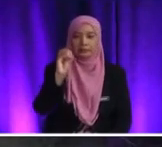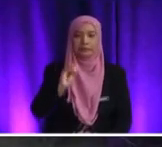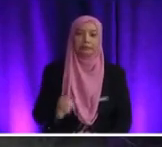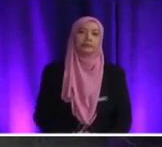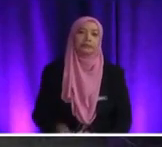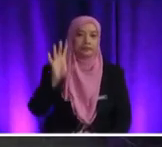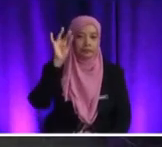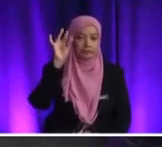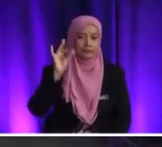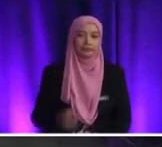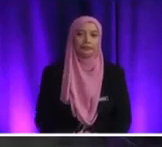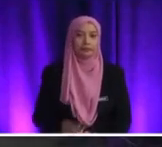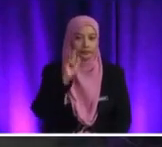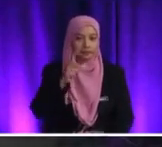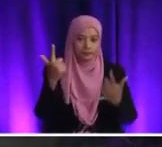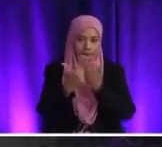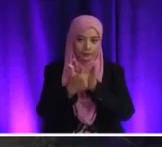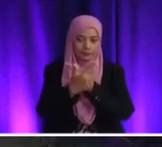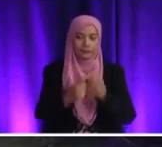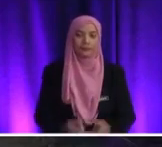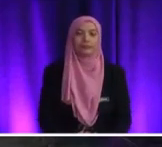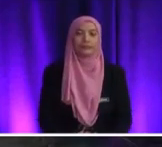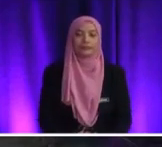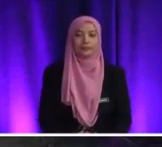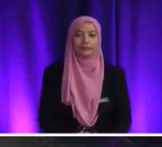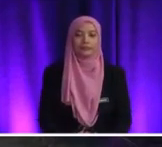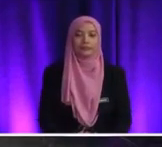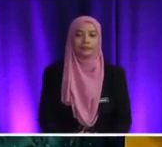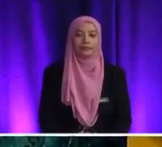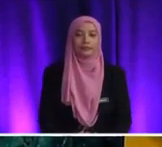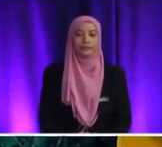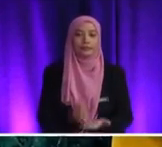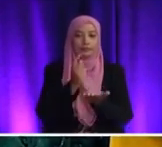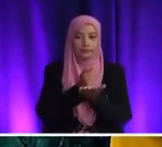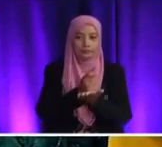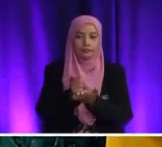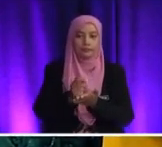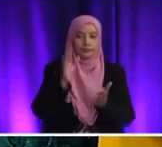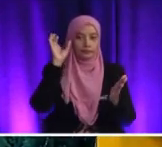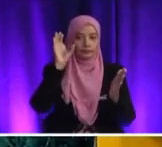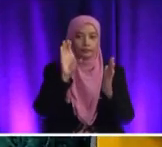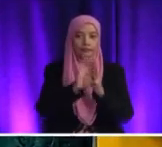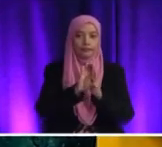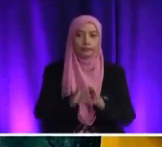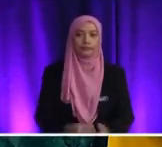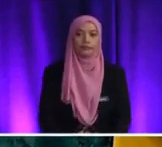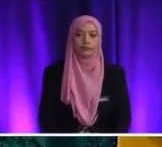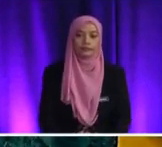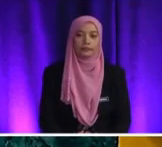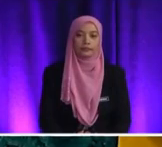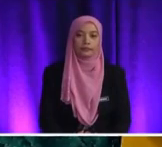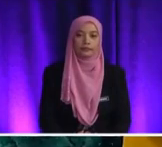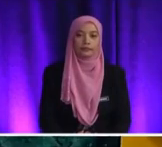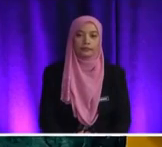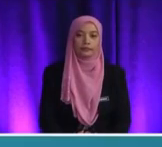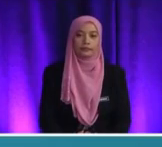bagi bintang pada bervisi hahaha bingkai laye kita teruskan gambar yay Nah tadi bidang-bidang The